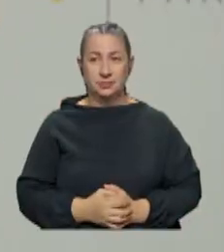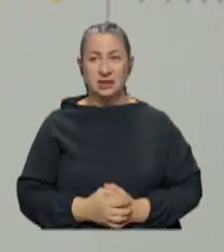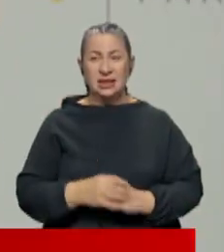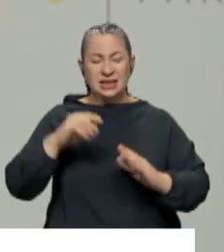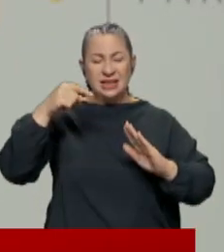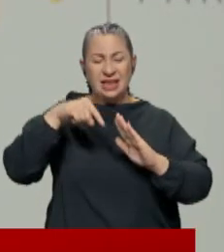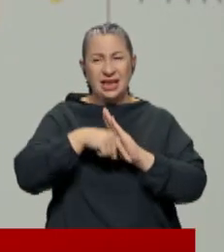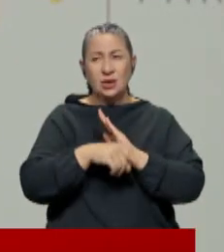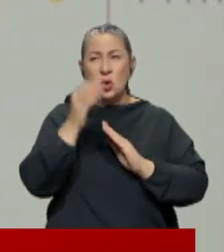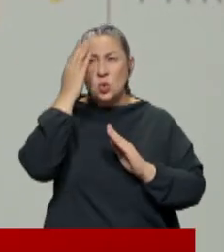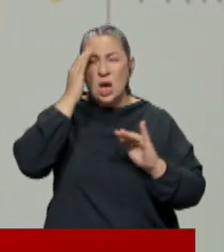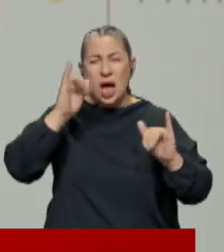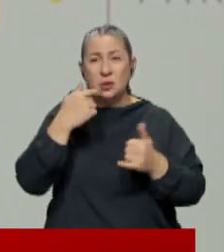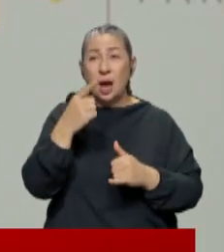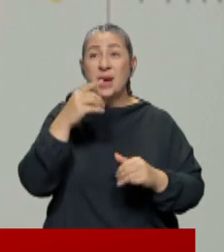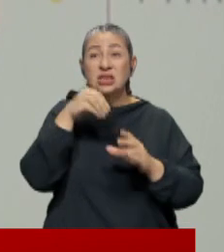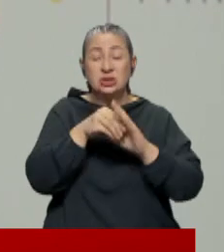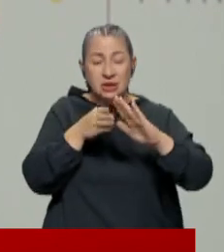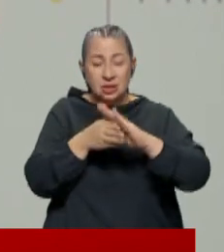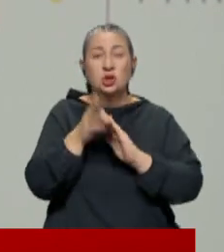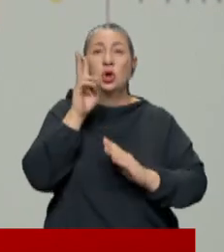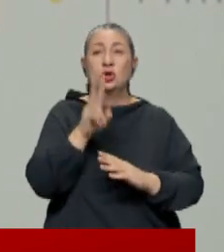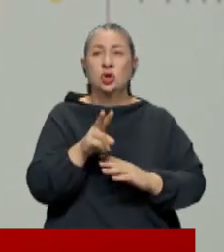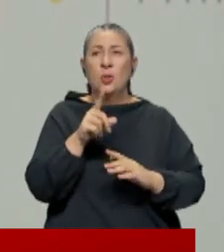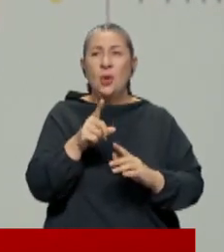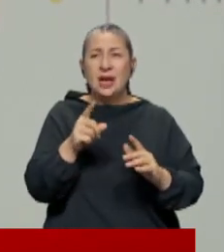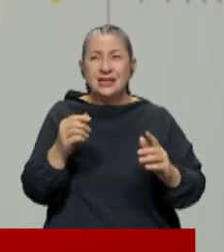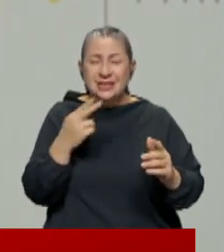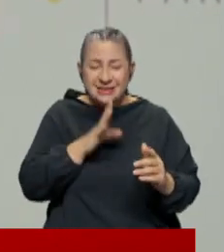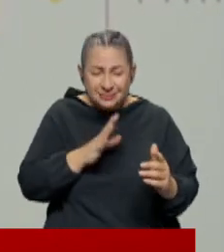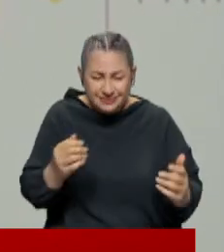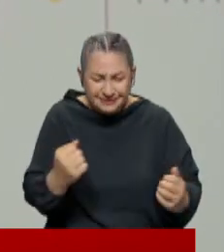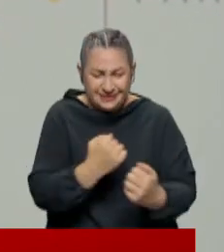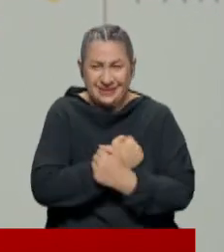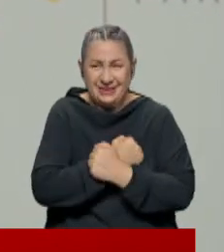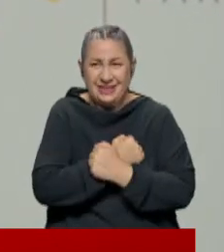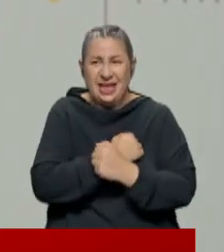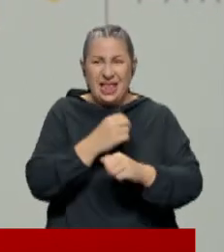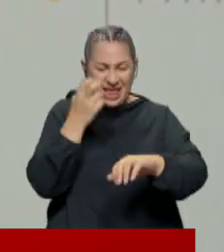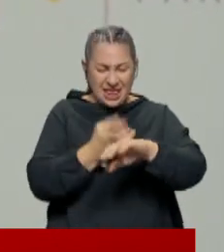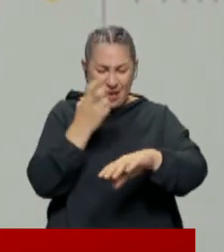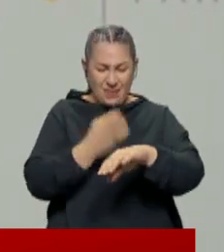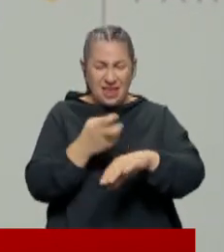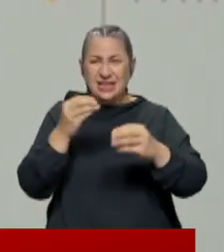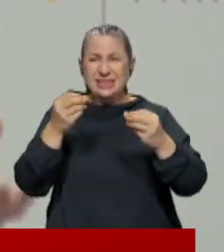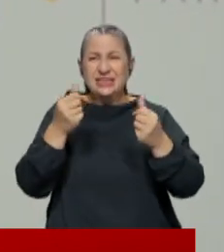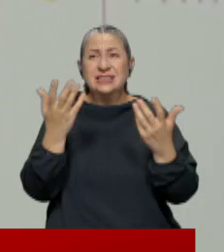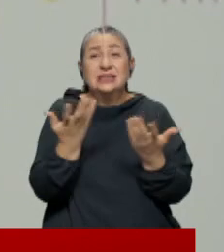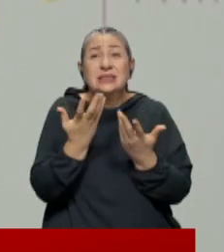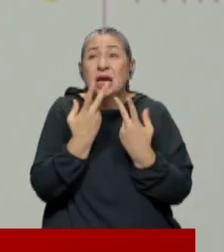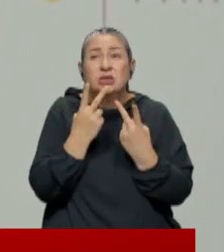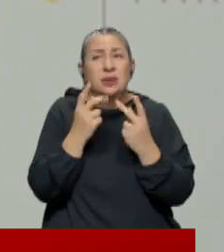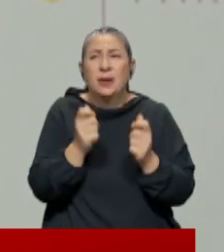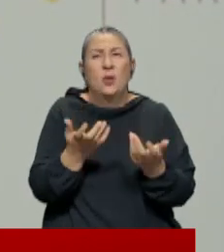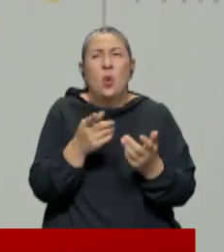Derin yoksulluk diyorlar adına ama içine girince görüyorsunuz. Böyle sarıldım kıza, kemikler elimde. Yani nasıl izah edeyim